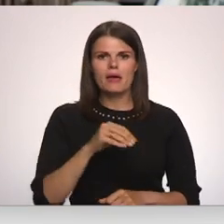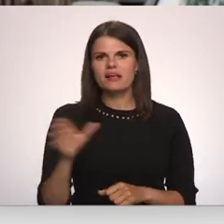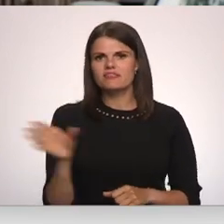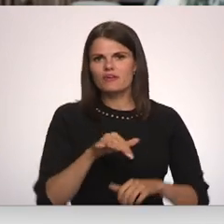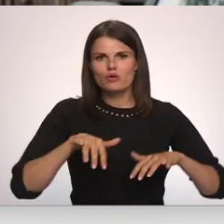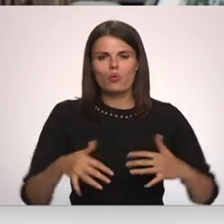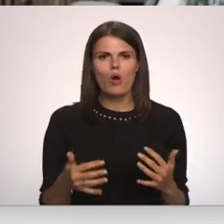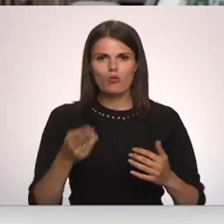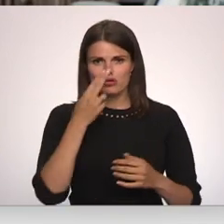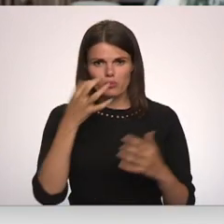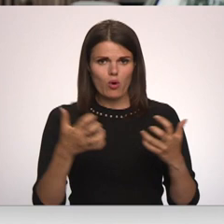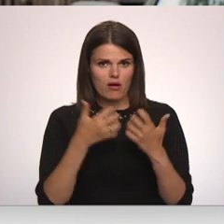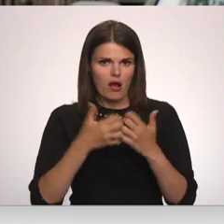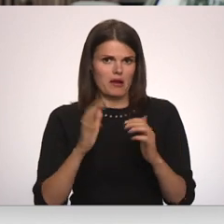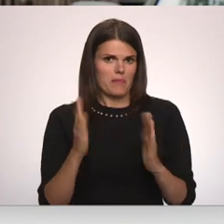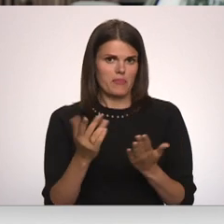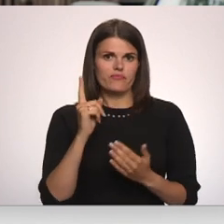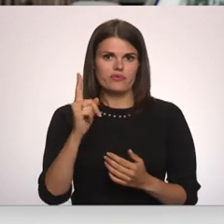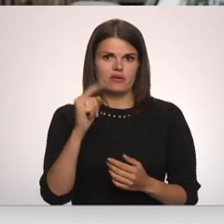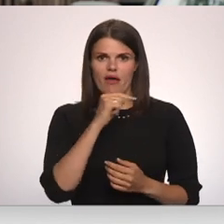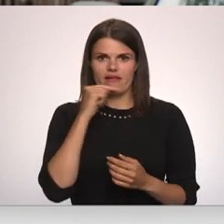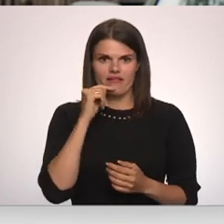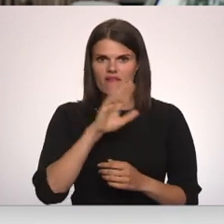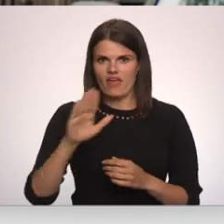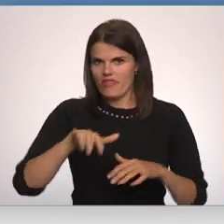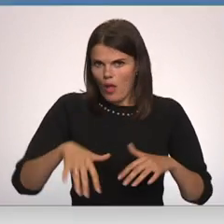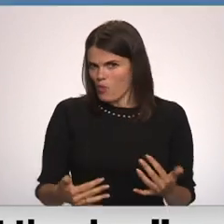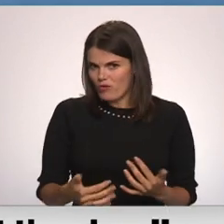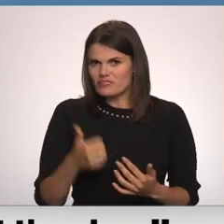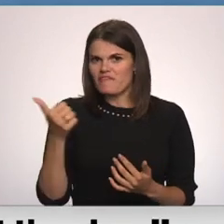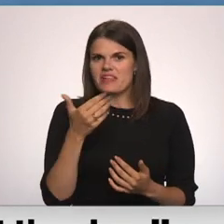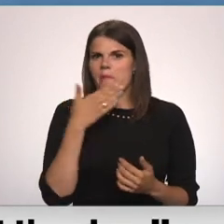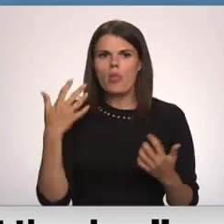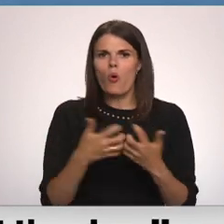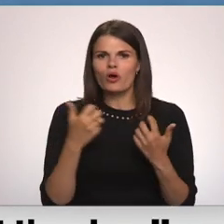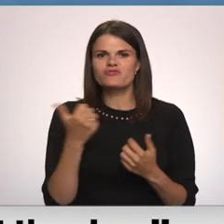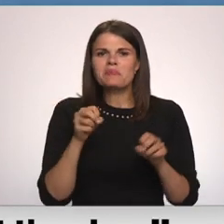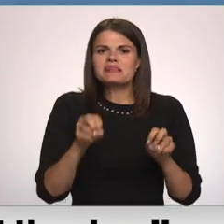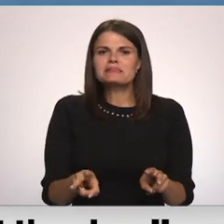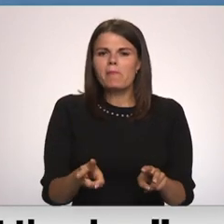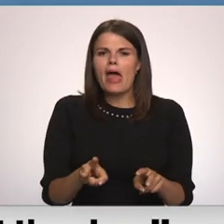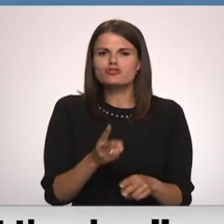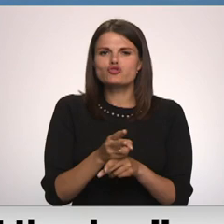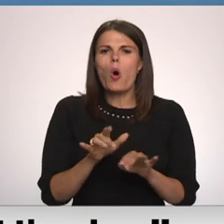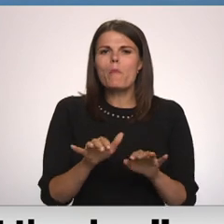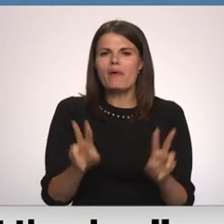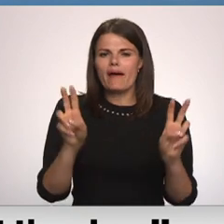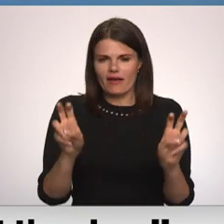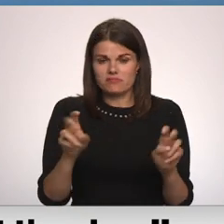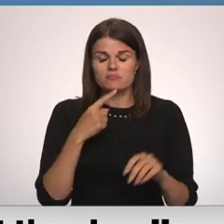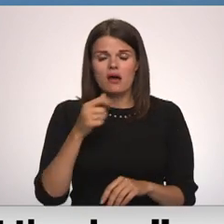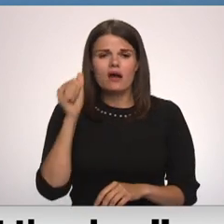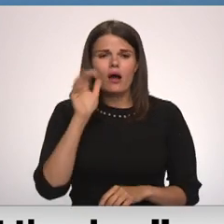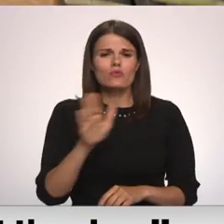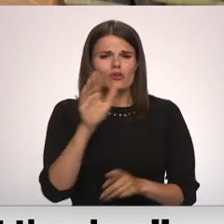viņam ir spēcoperācija. Tad šis nogurums rada tādu skepsi. Saprotiet, tur katru dienu mirst simtiem cilvēku. Katru dienu